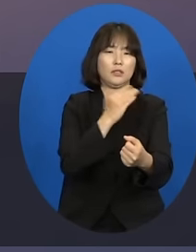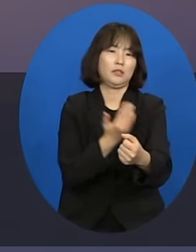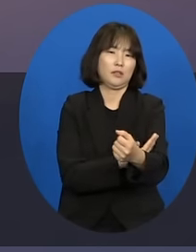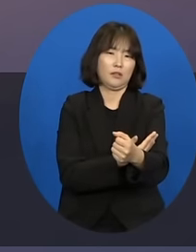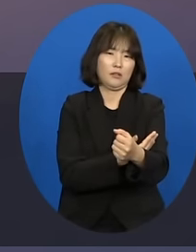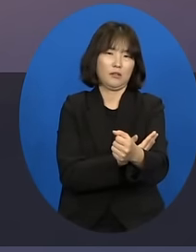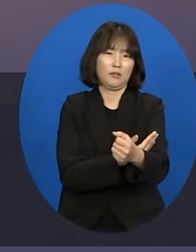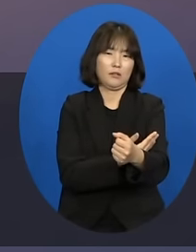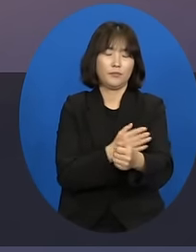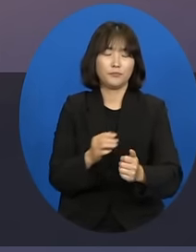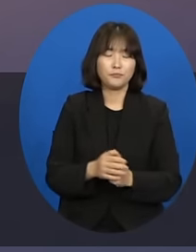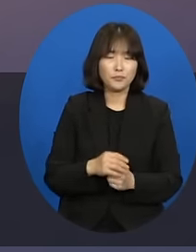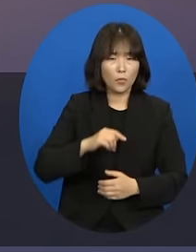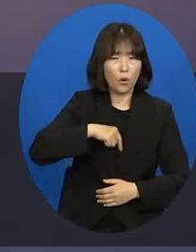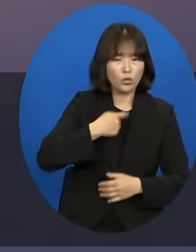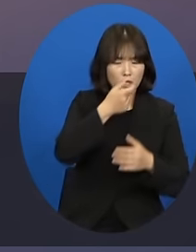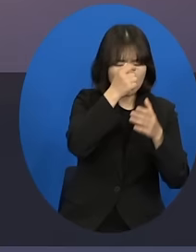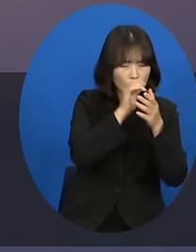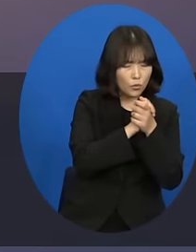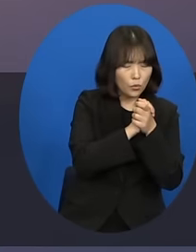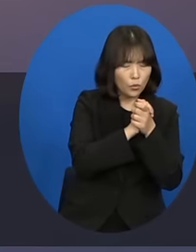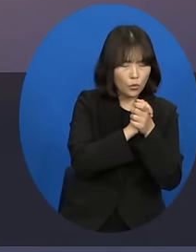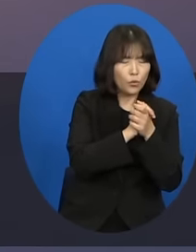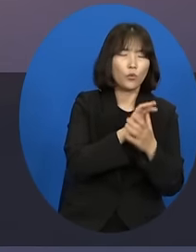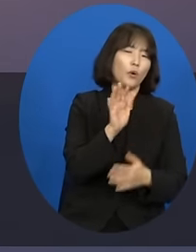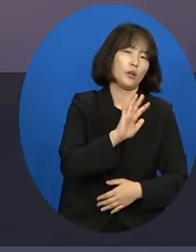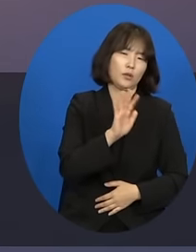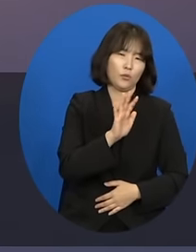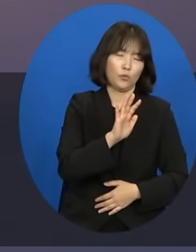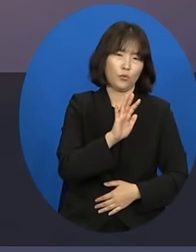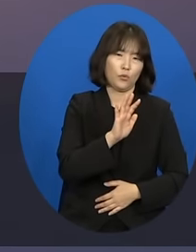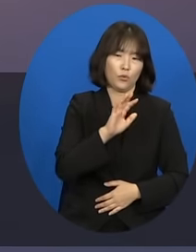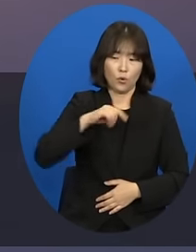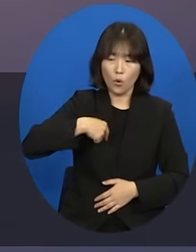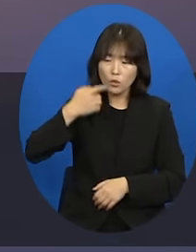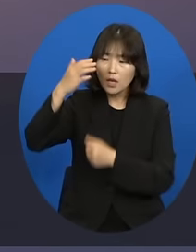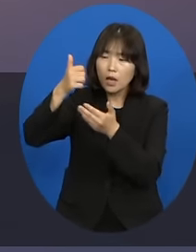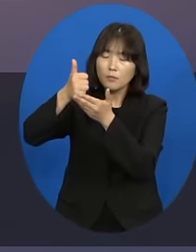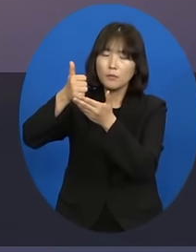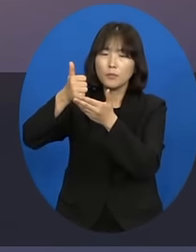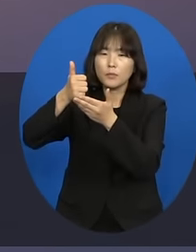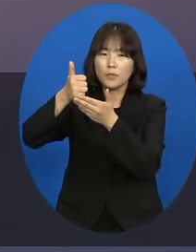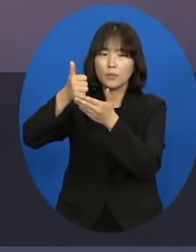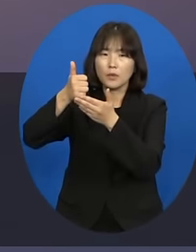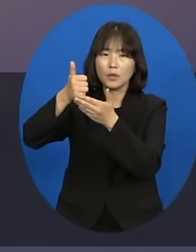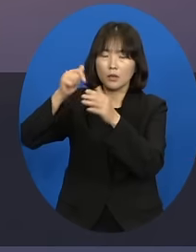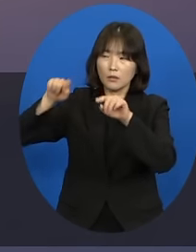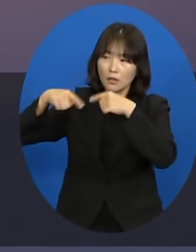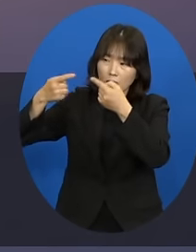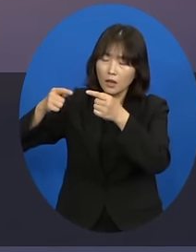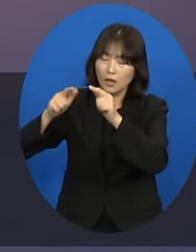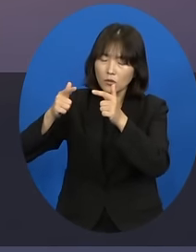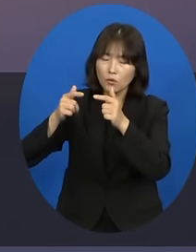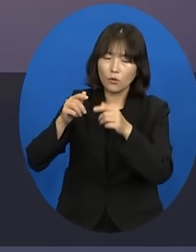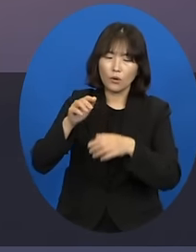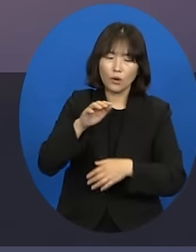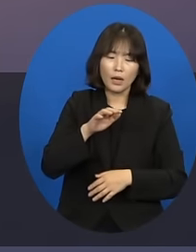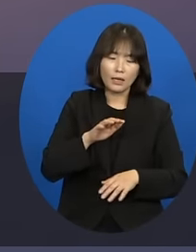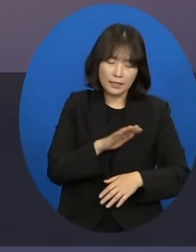여러분 혼자서 기도하지 않고요. 우리가 혼자서 하나님께 나가는 것이 아니라 함께 주 앞에 나가는